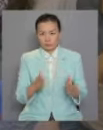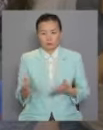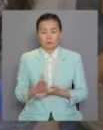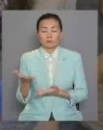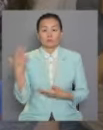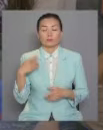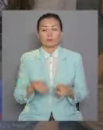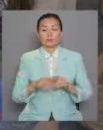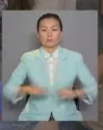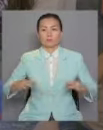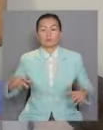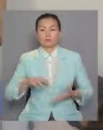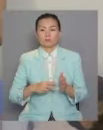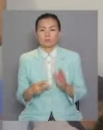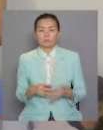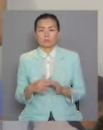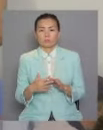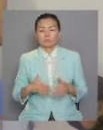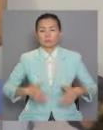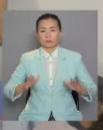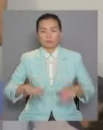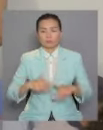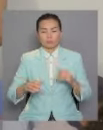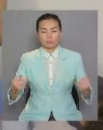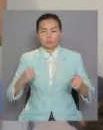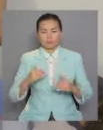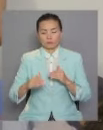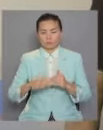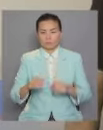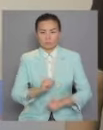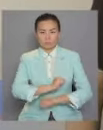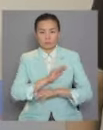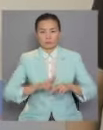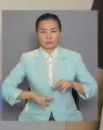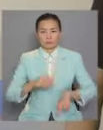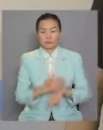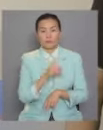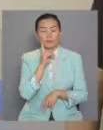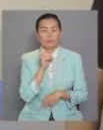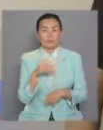Бұған дейін түлектердің қолға алуымен ауылдың кіреберісіне ашық спорт алаңы, демалыс орны салынса,